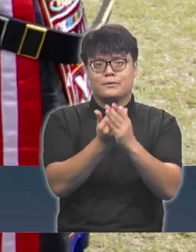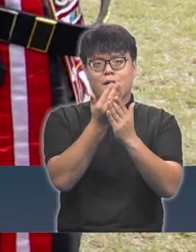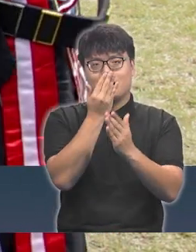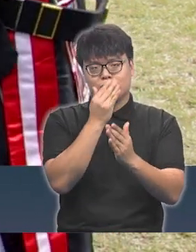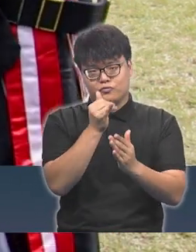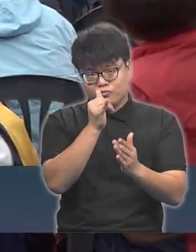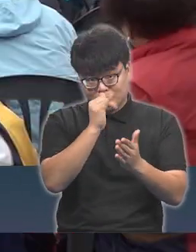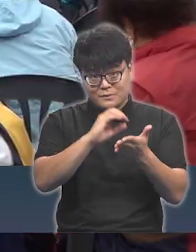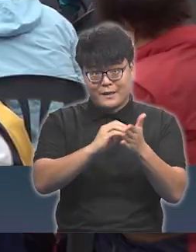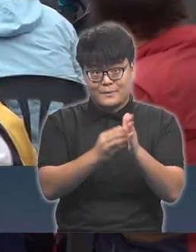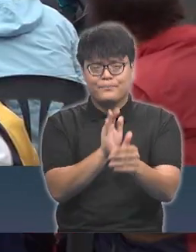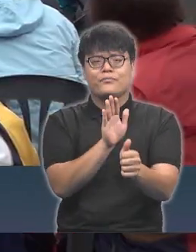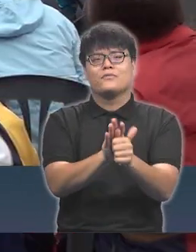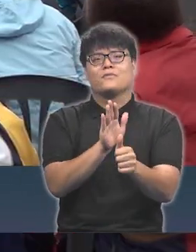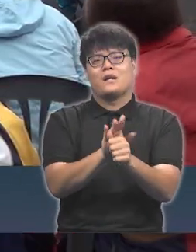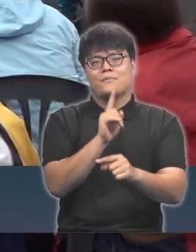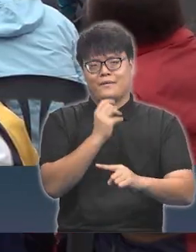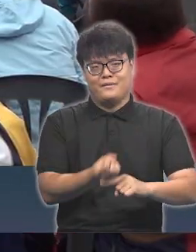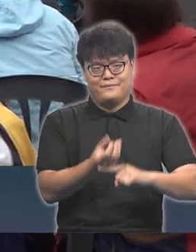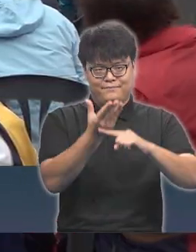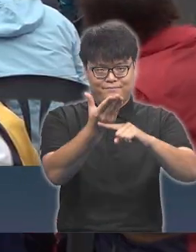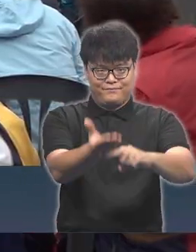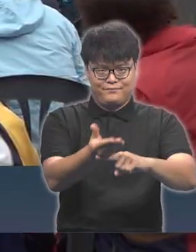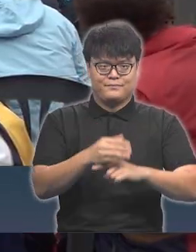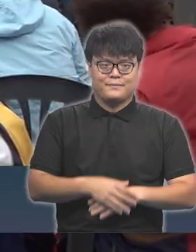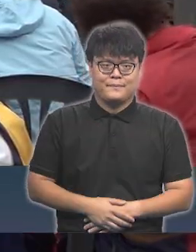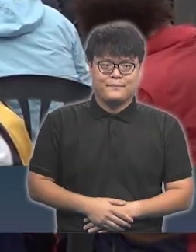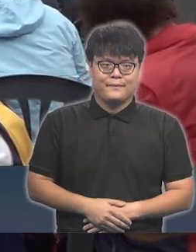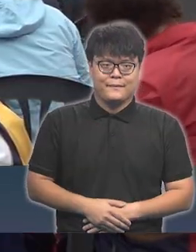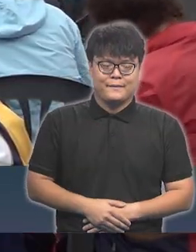문화 촉제로 성장할 수 있도록 지원하겠다고 밝혔습니다